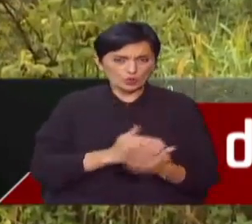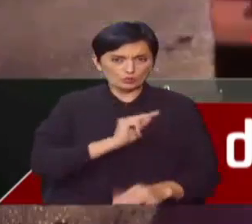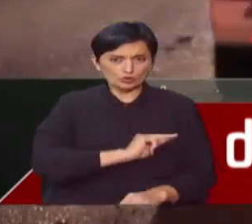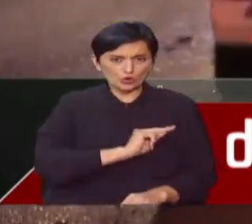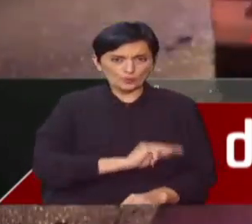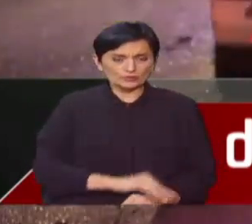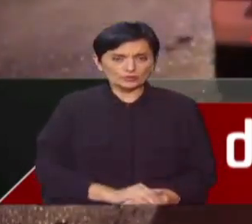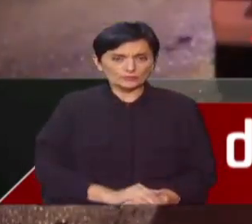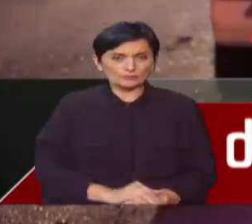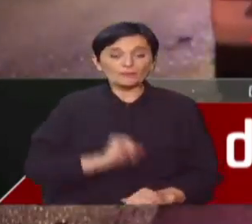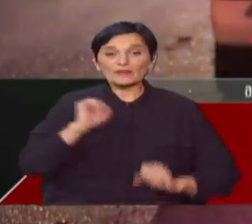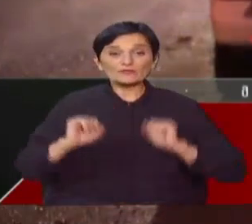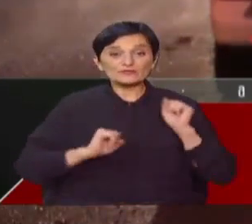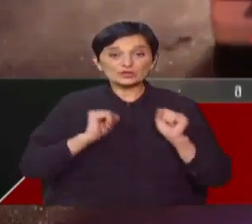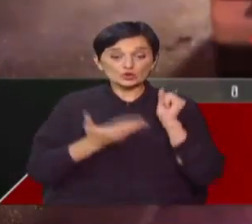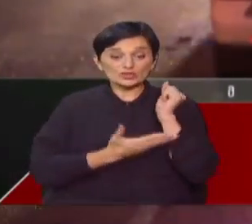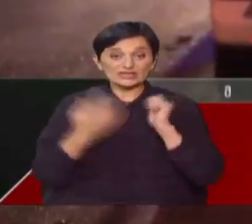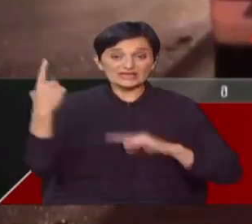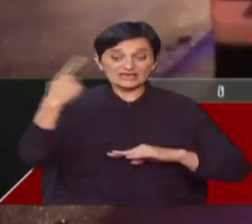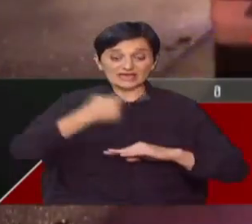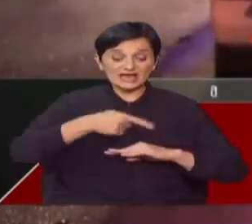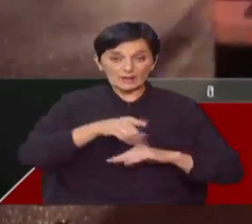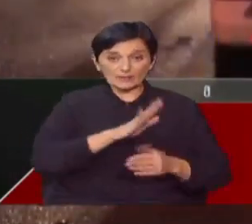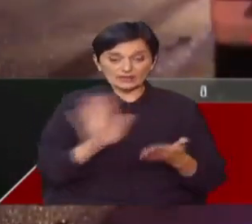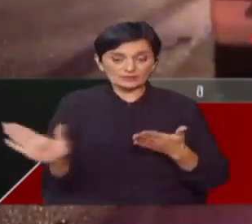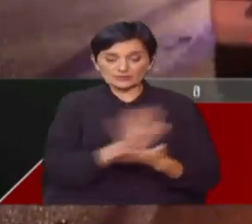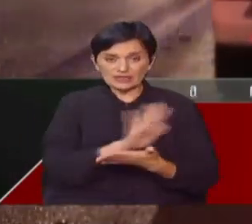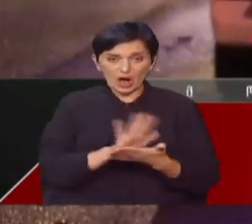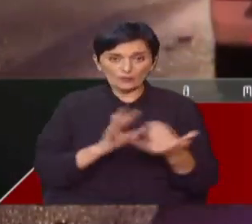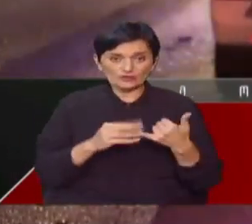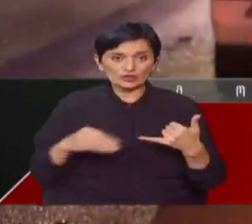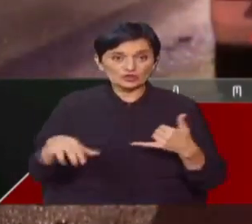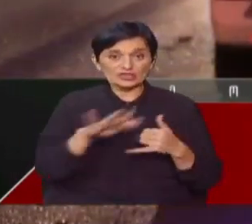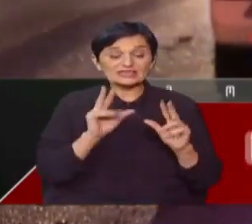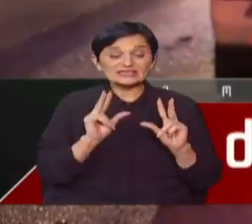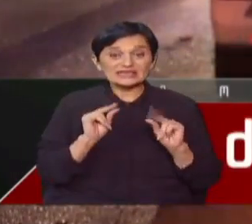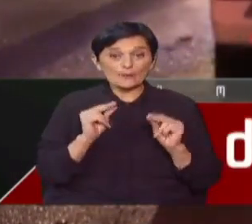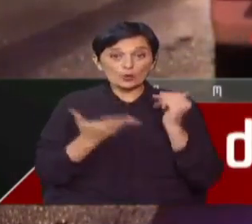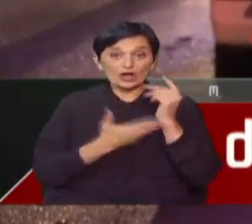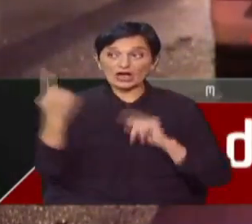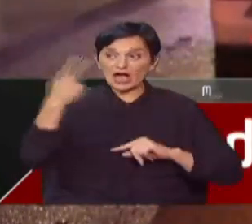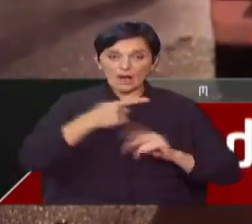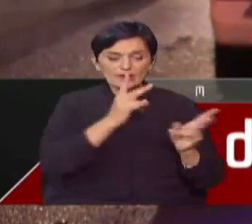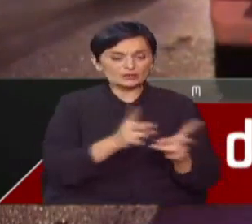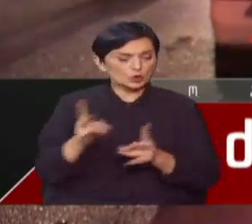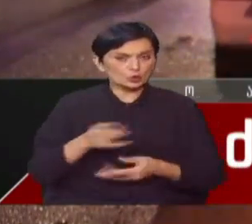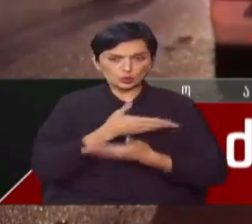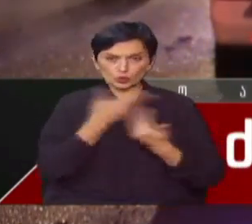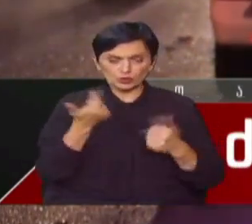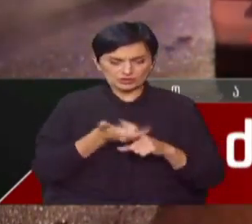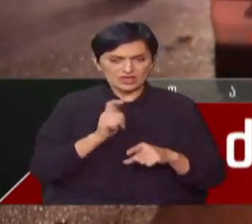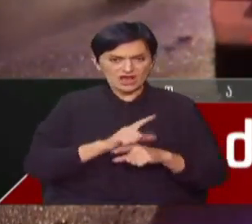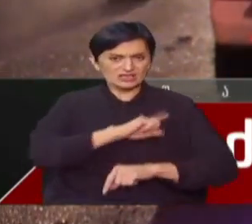მუშაობდნენ. Ვცდილობთ წაქცეული ხეებისგან გავწმინდოთ ტერიტორიას. საბედნიეროდ ამ ხეების წაქცევით არავინ დაშავებულა.